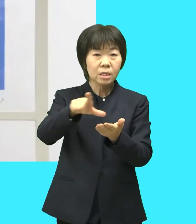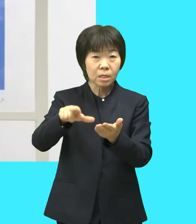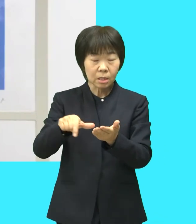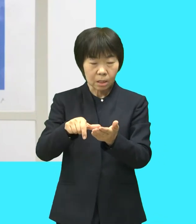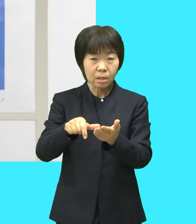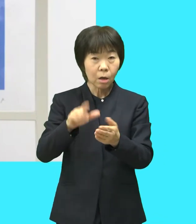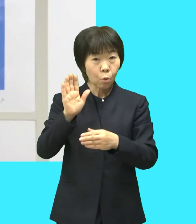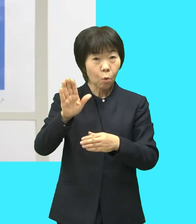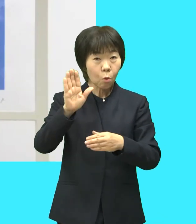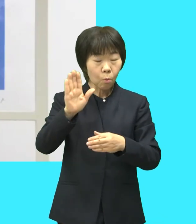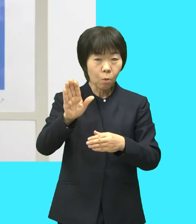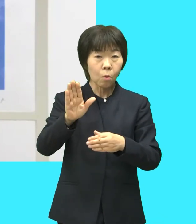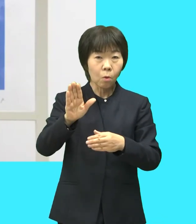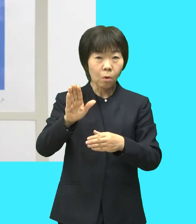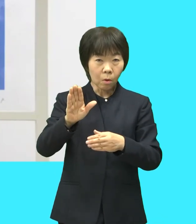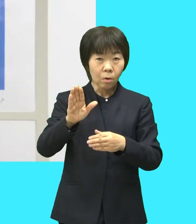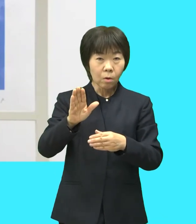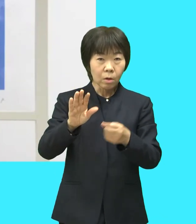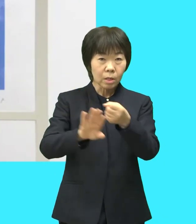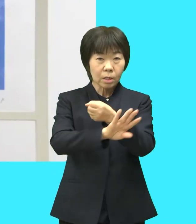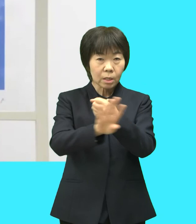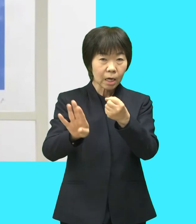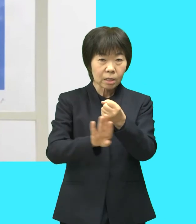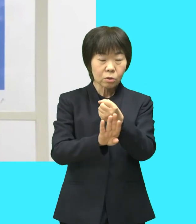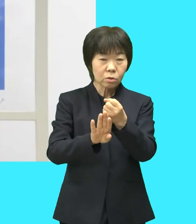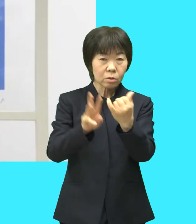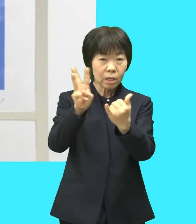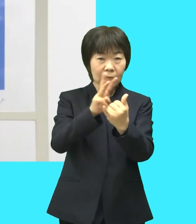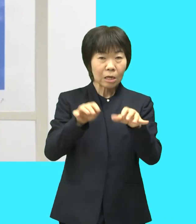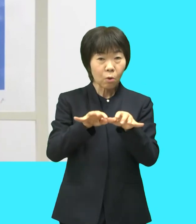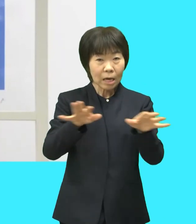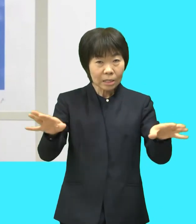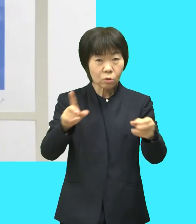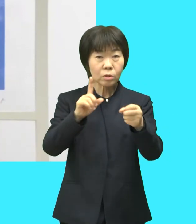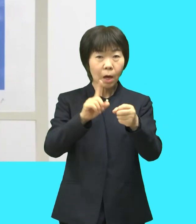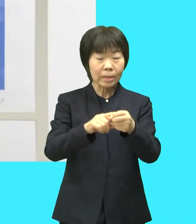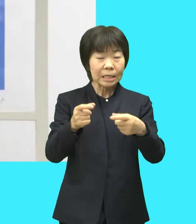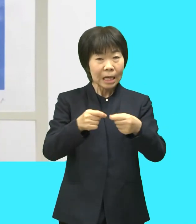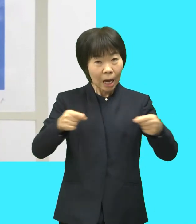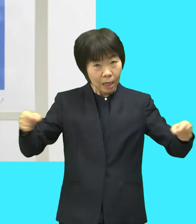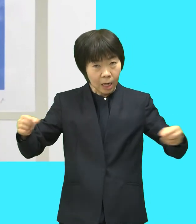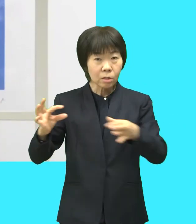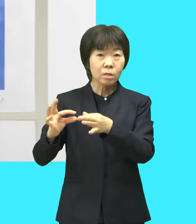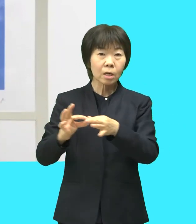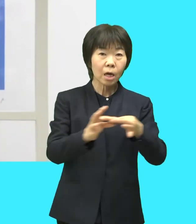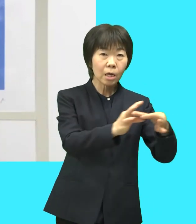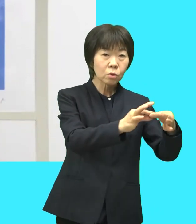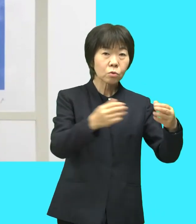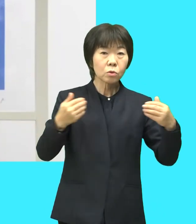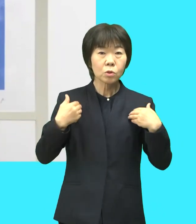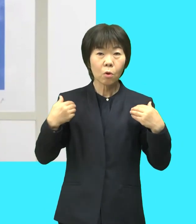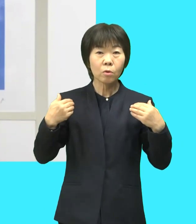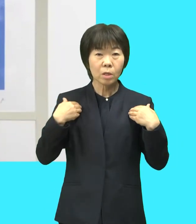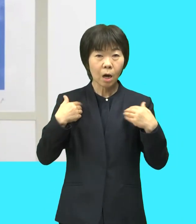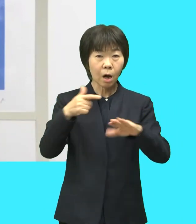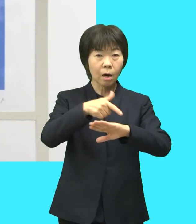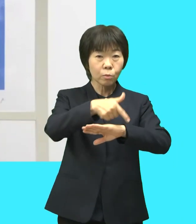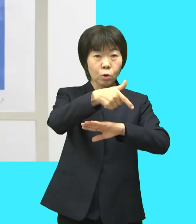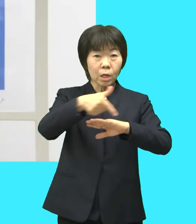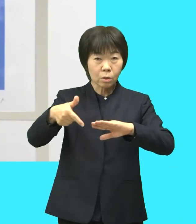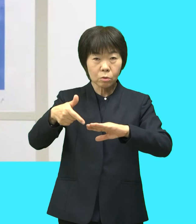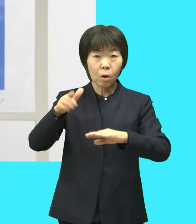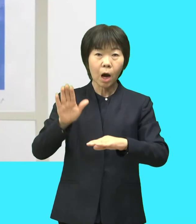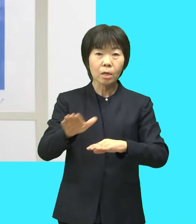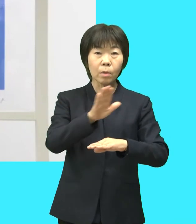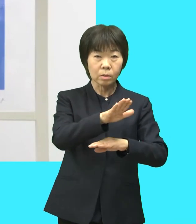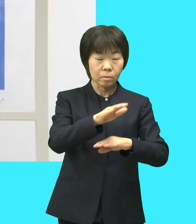は今後も非常に大きな原子力災害の影響があって長く継続していかなければいけないプロジェクト、さまざま